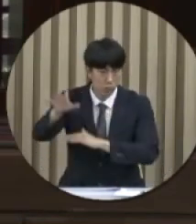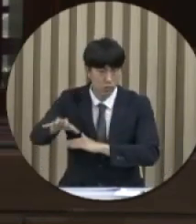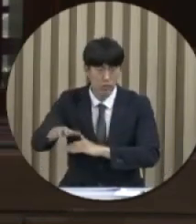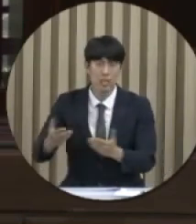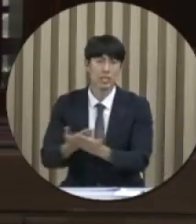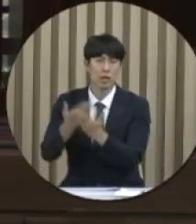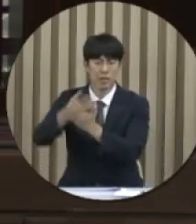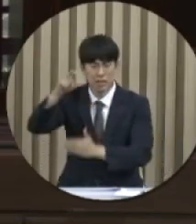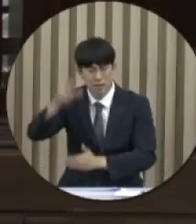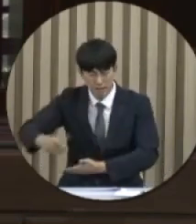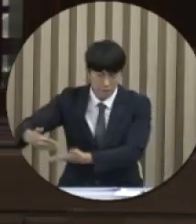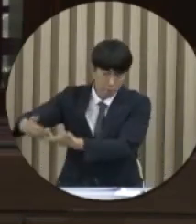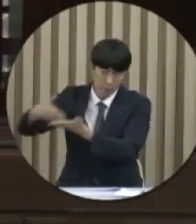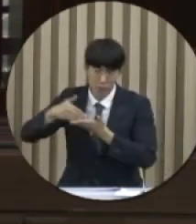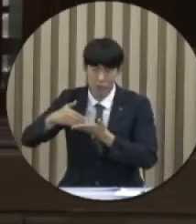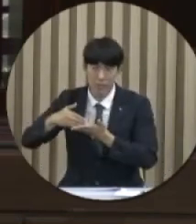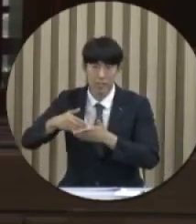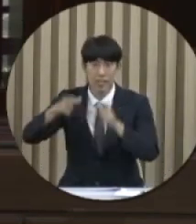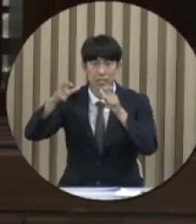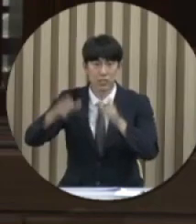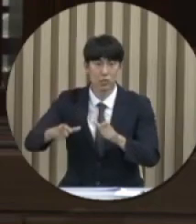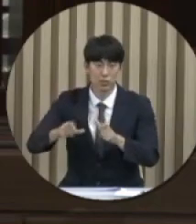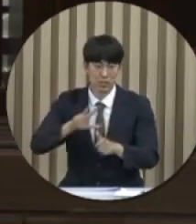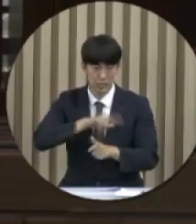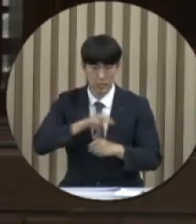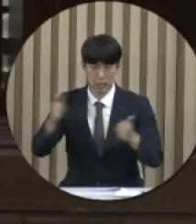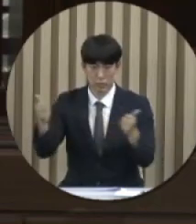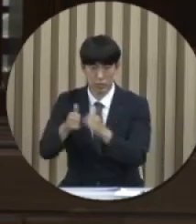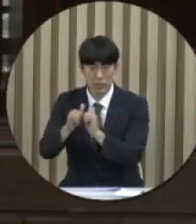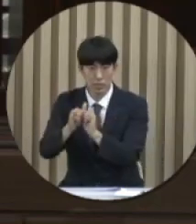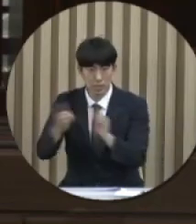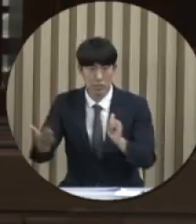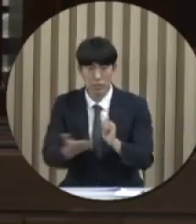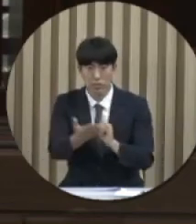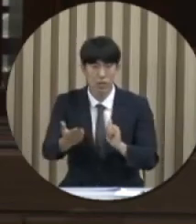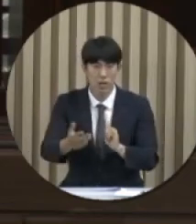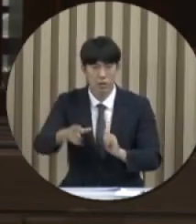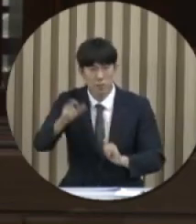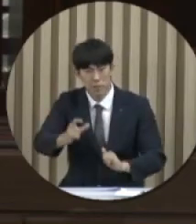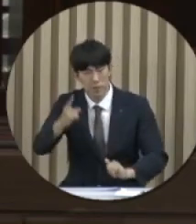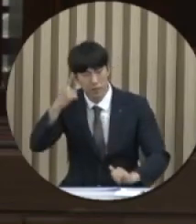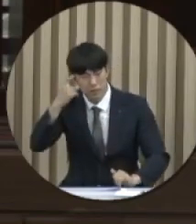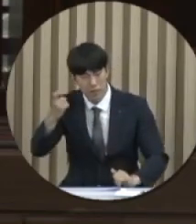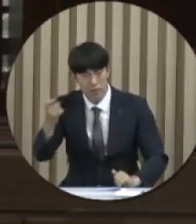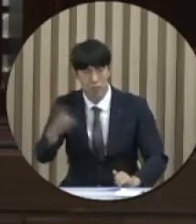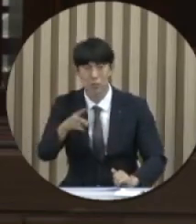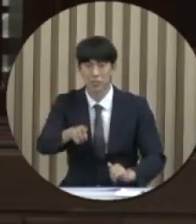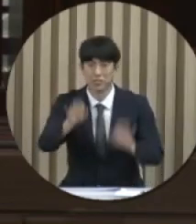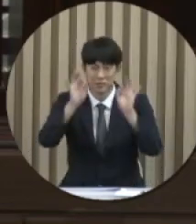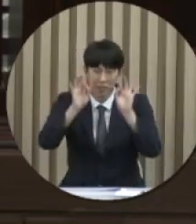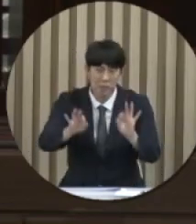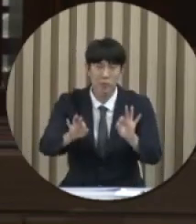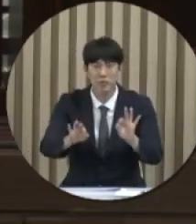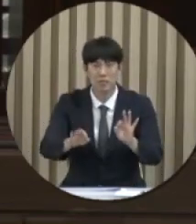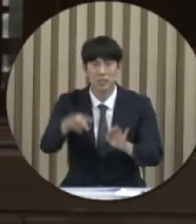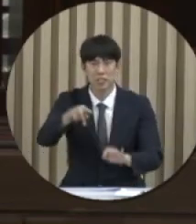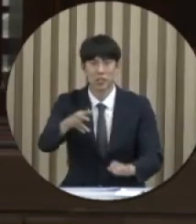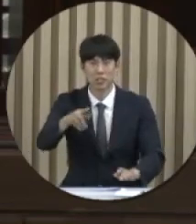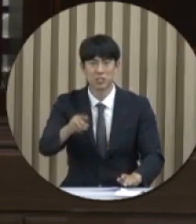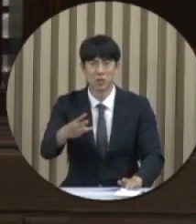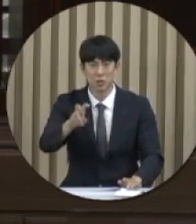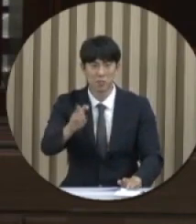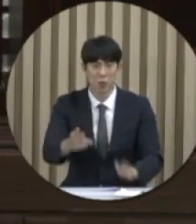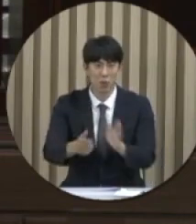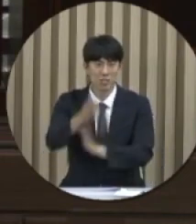개발을 강하게 요구하는 지역구 시의원님들의 거친 생각과 그걸 바라보는 서철모